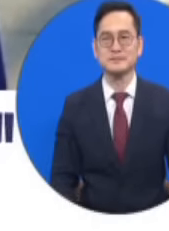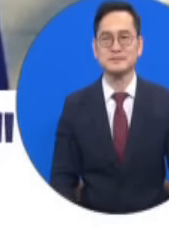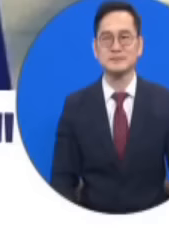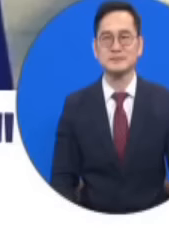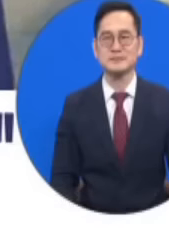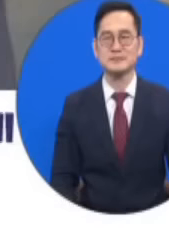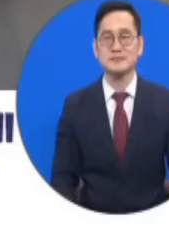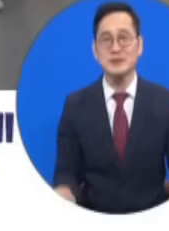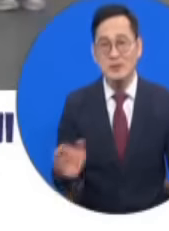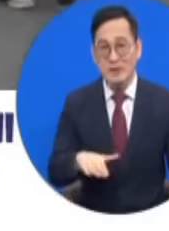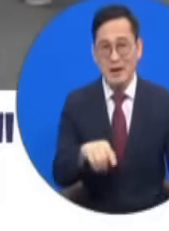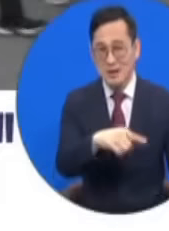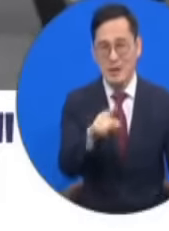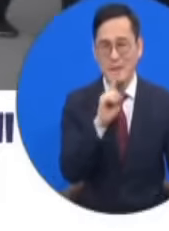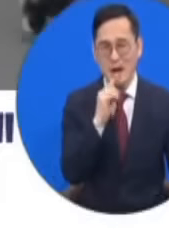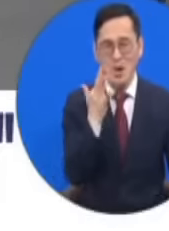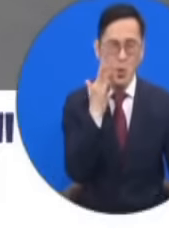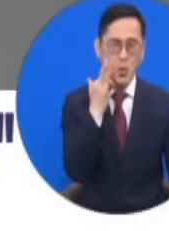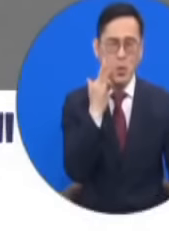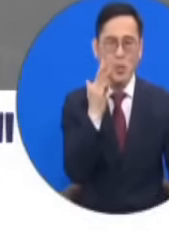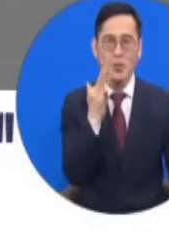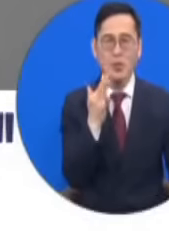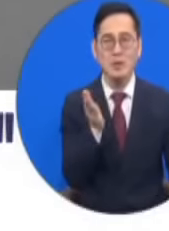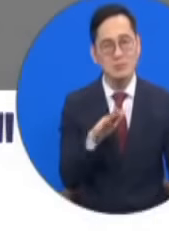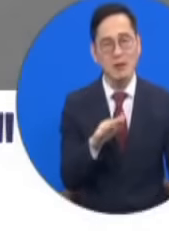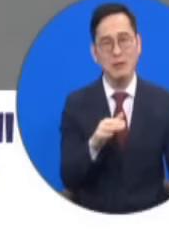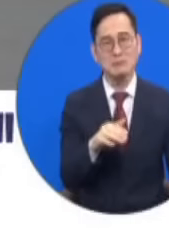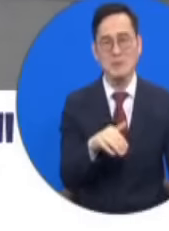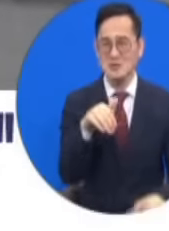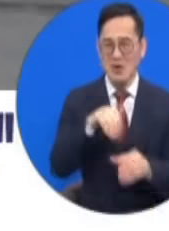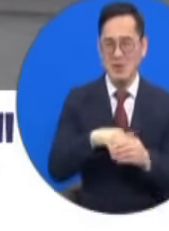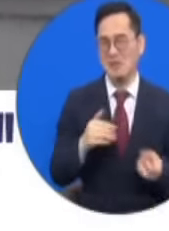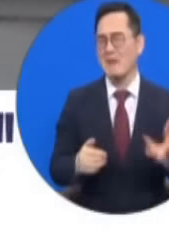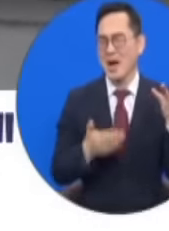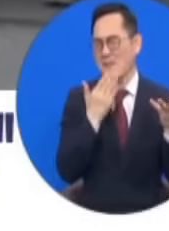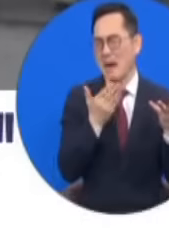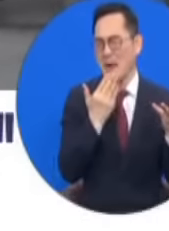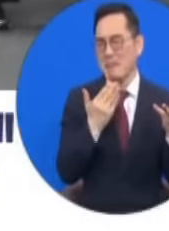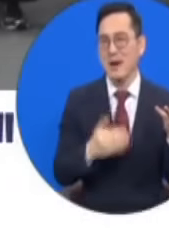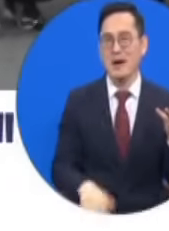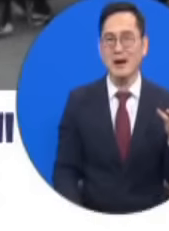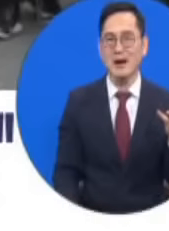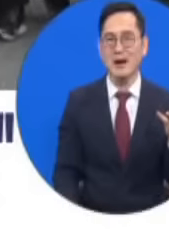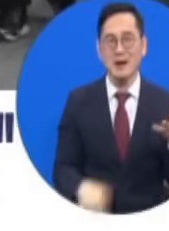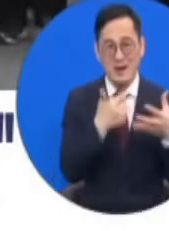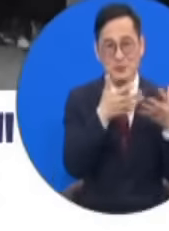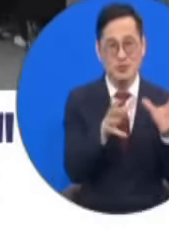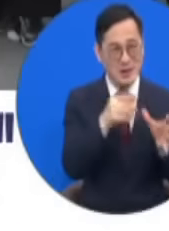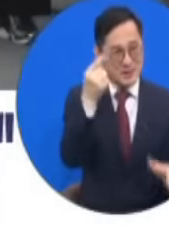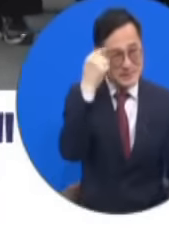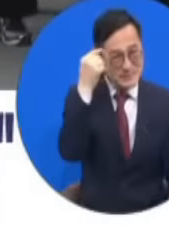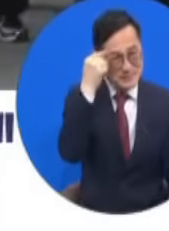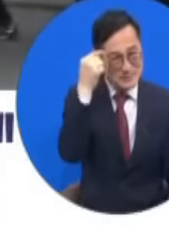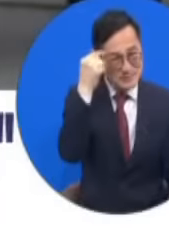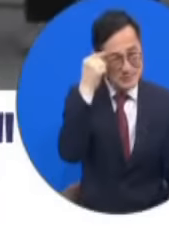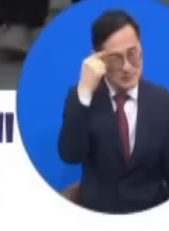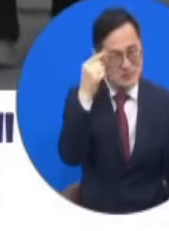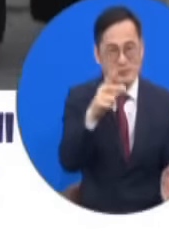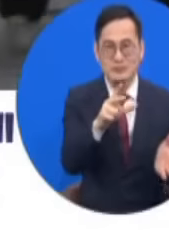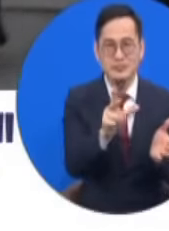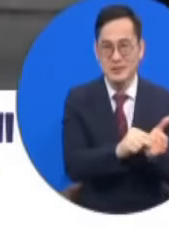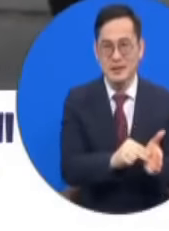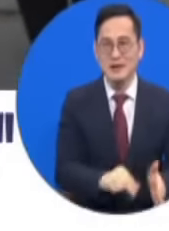영향이 없다. 그 별 문제가 안 된다. 이런 인식을 하고 있는 민주당의 어떤 생각이 또한